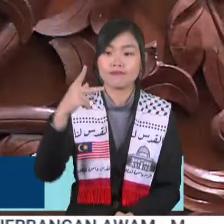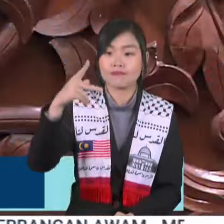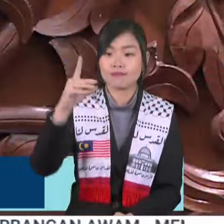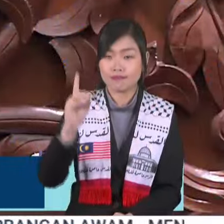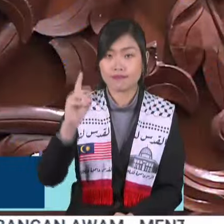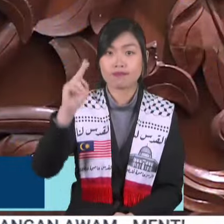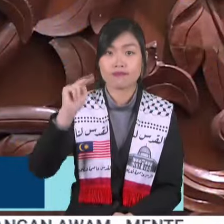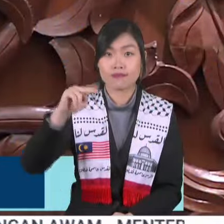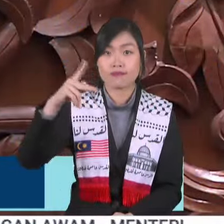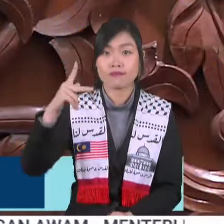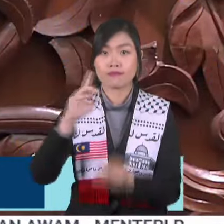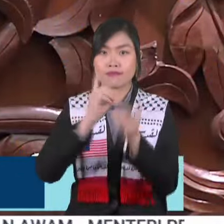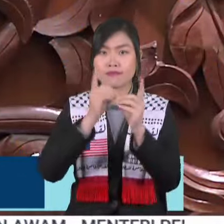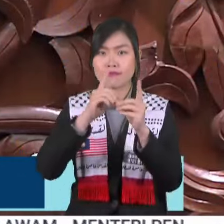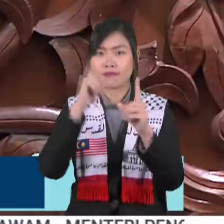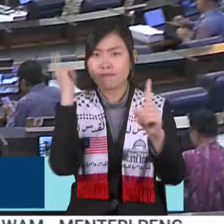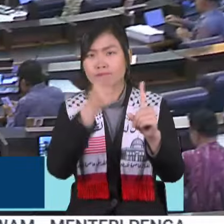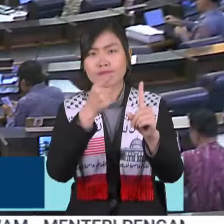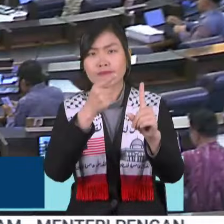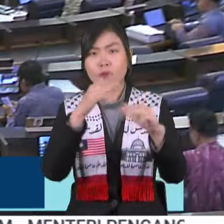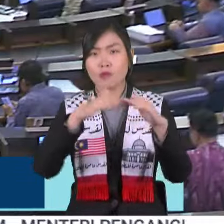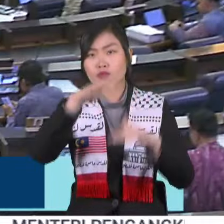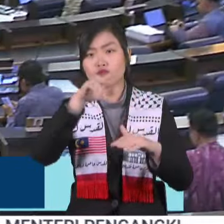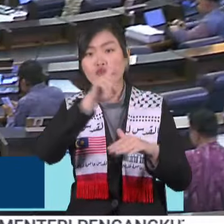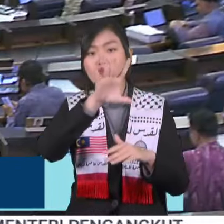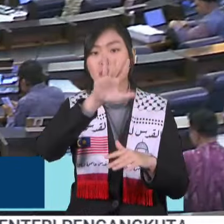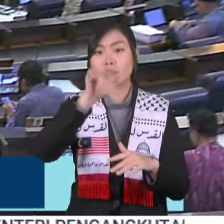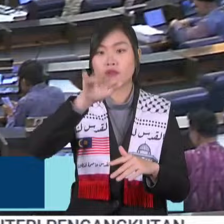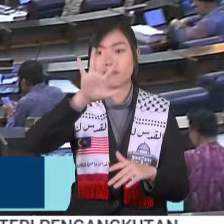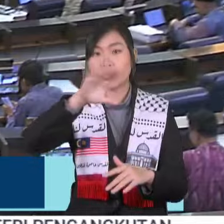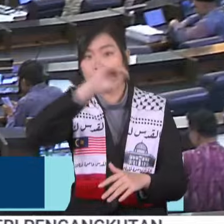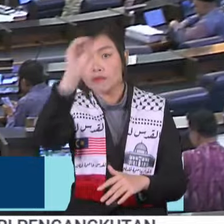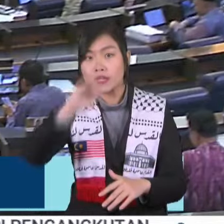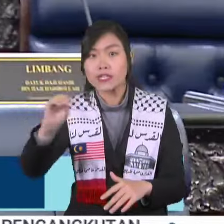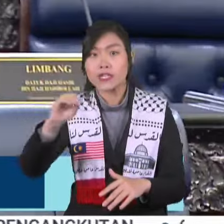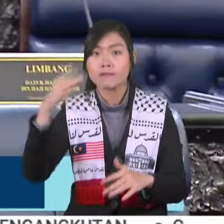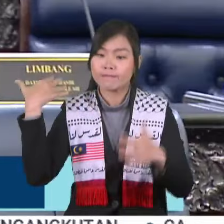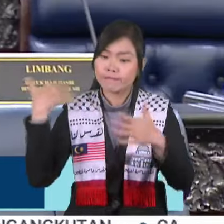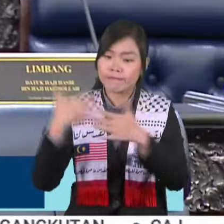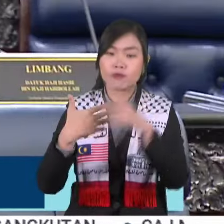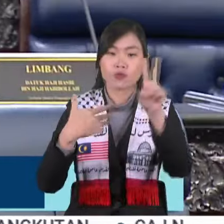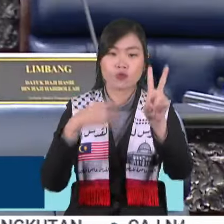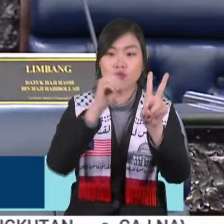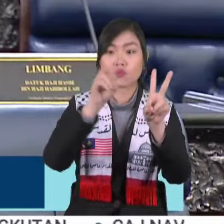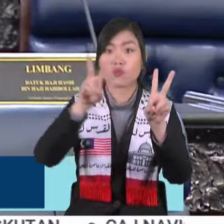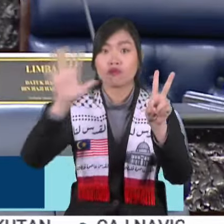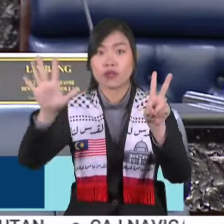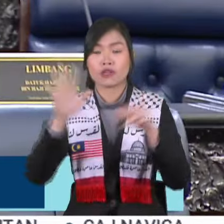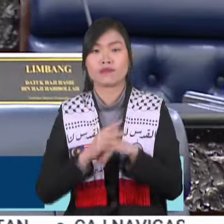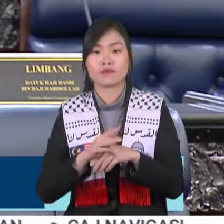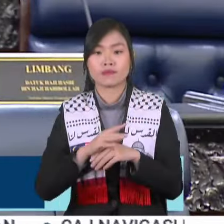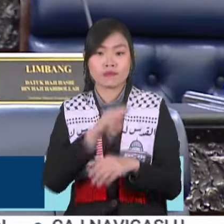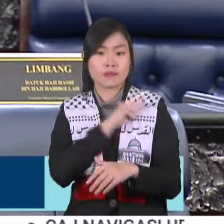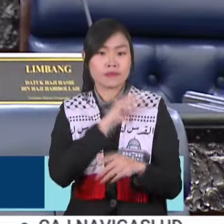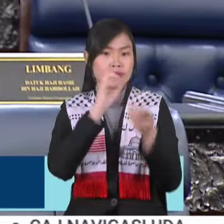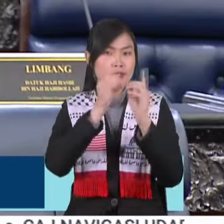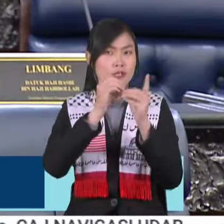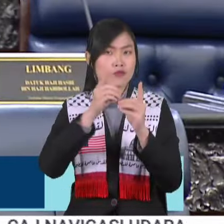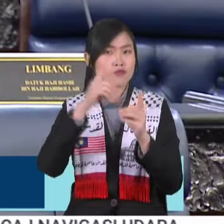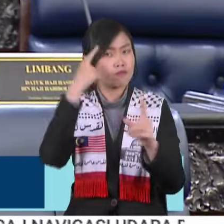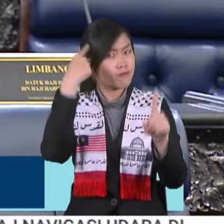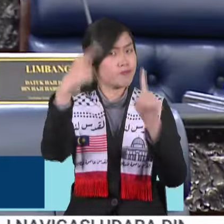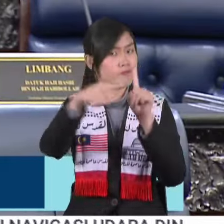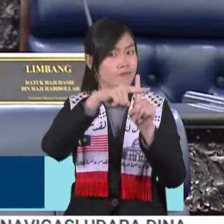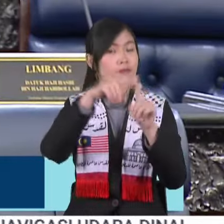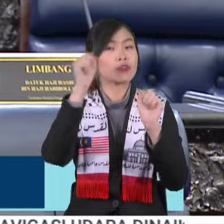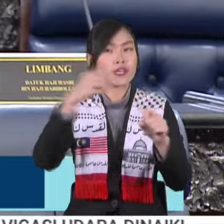KDNK Digital disasar melepasi sasaran 25.5% menjelang 2025. Menteri Digital optimis ia mampu